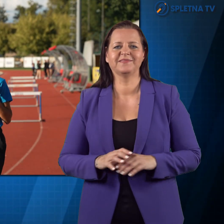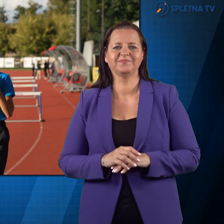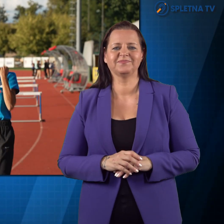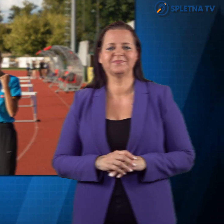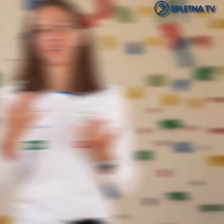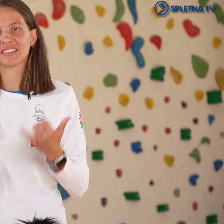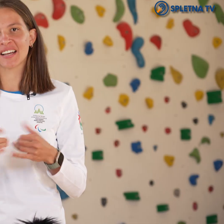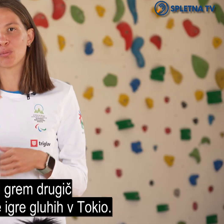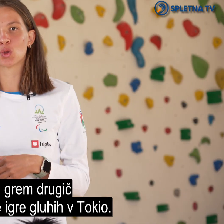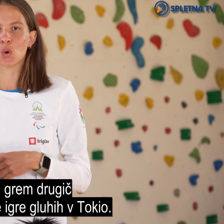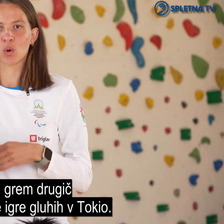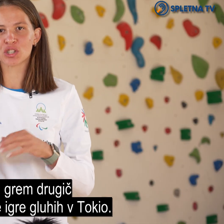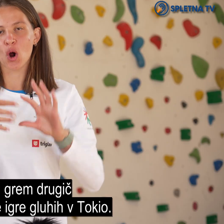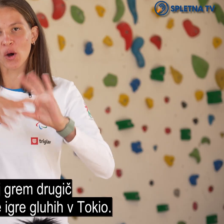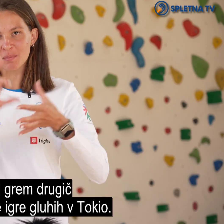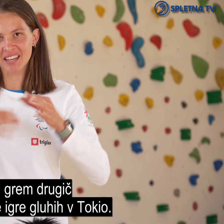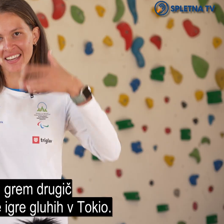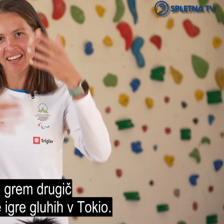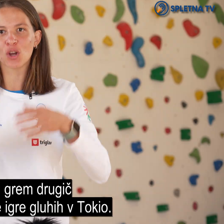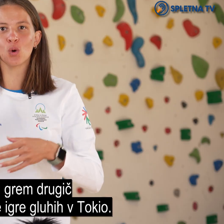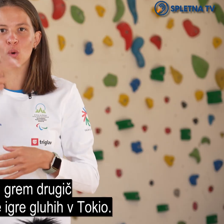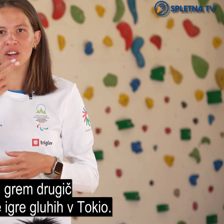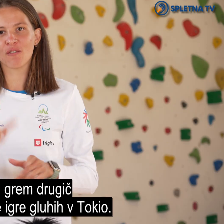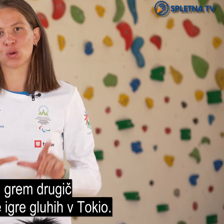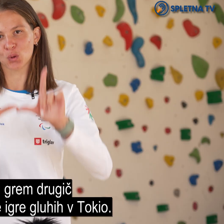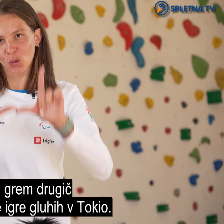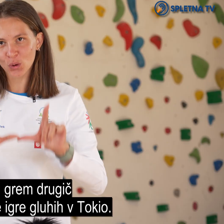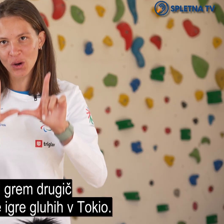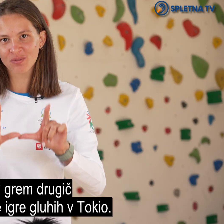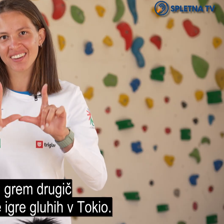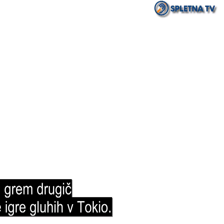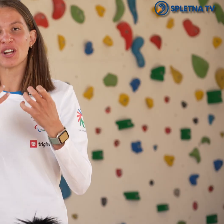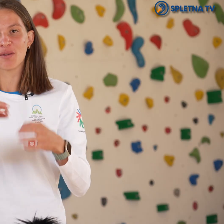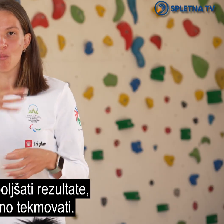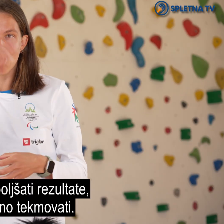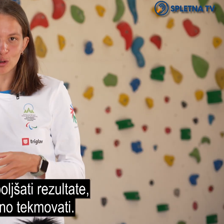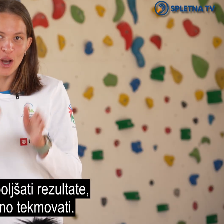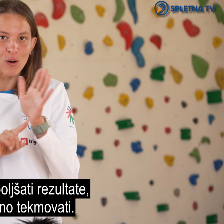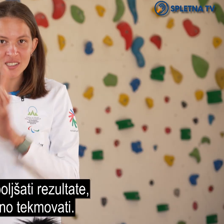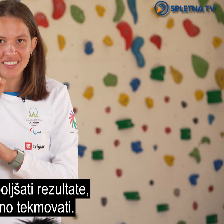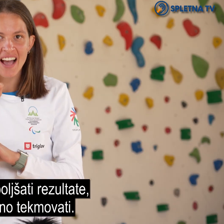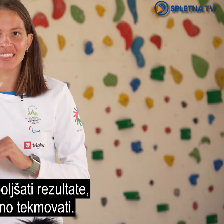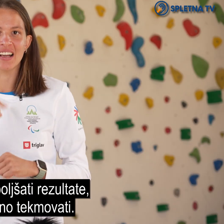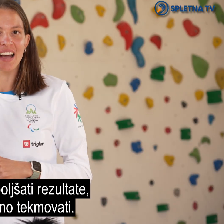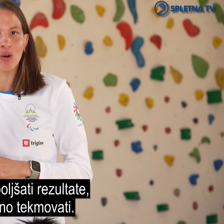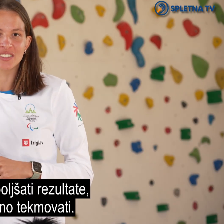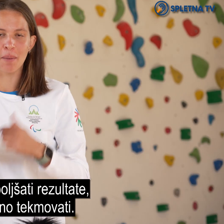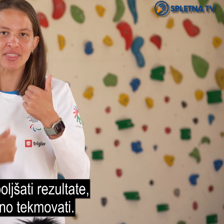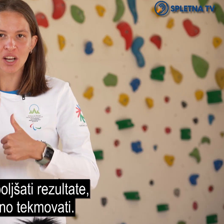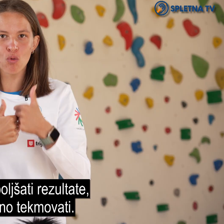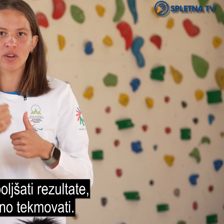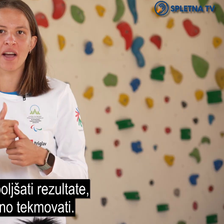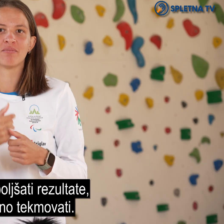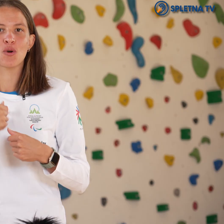Da grem drugič olimpijske igre gluhih v Tokiu. Želim mu še rezultate, kar ko